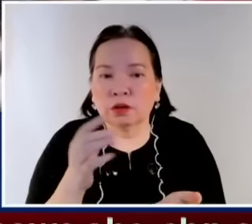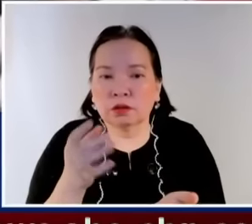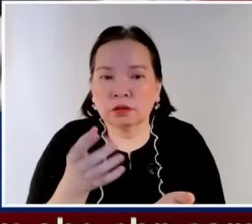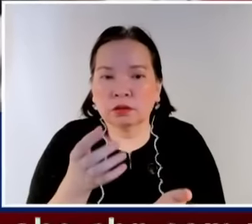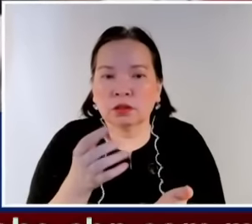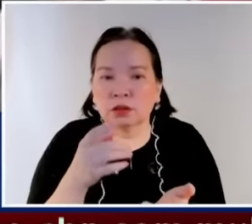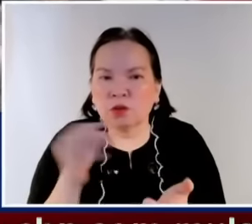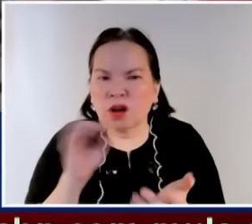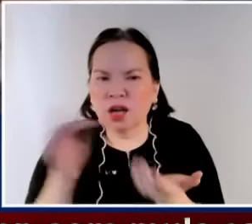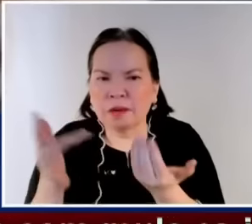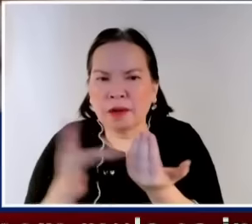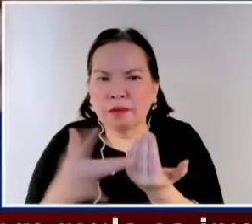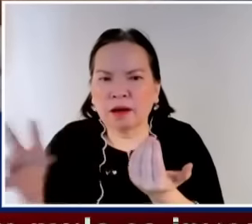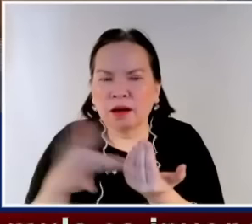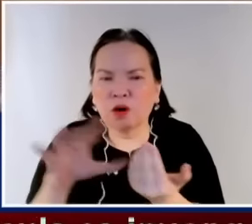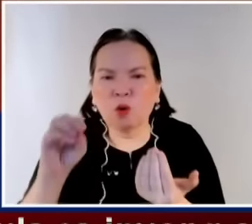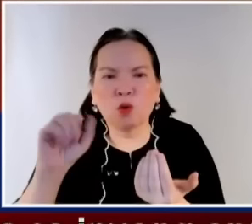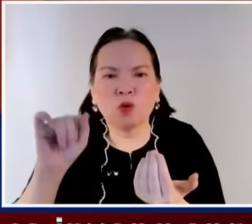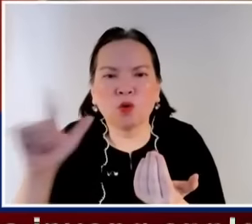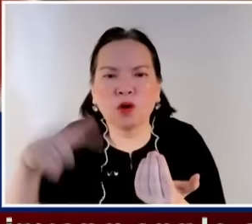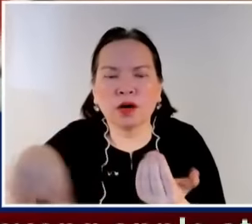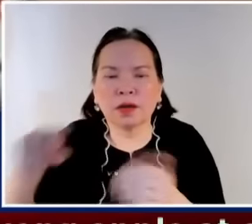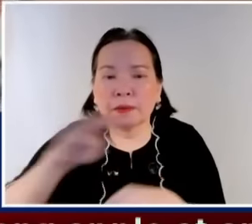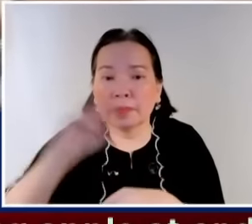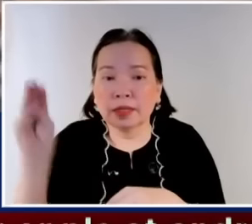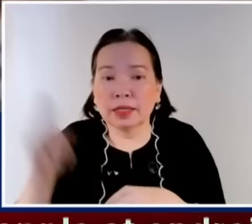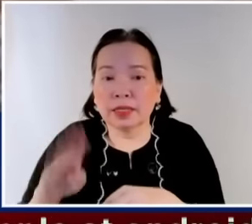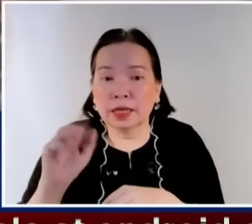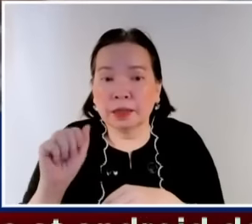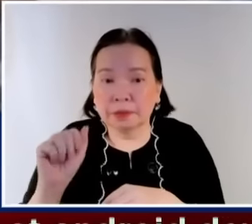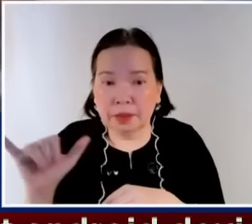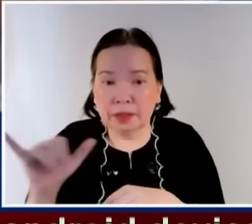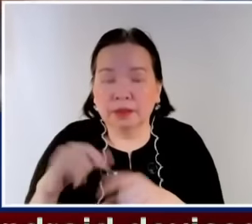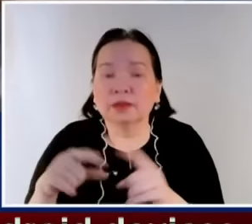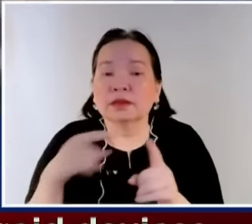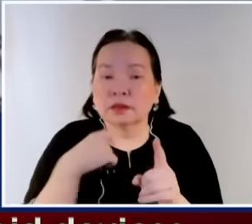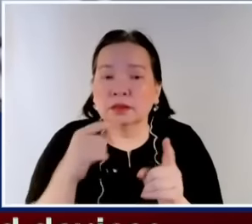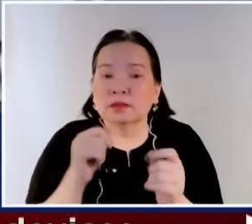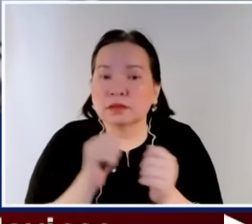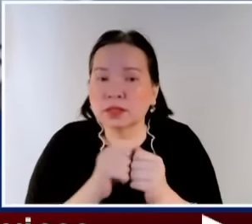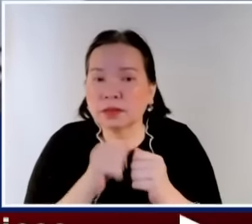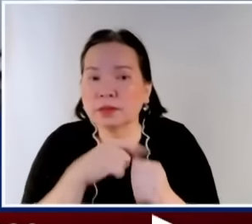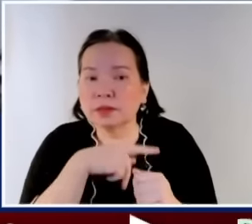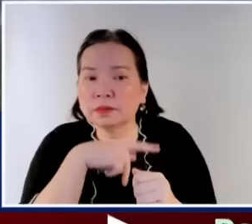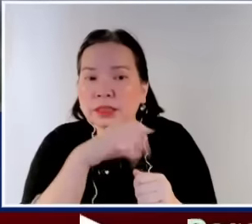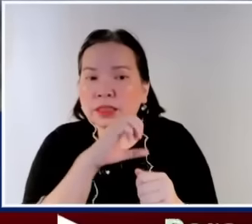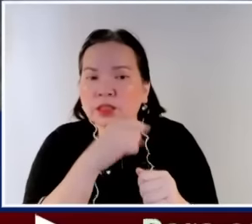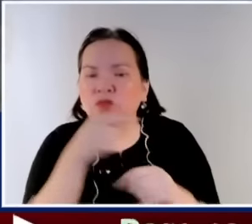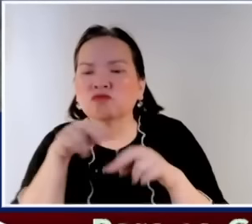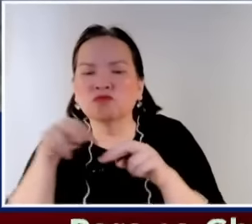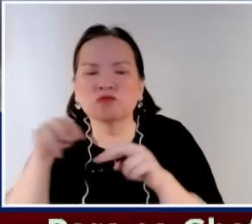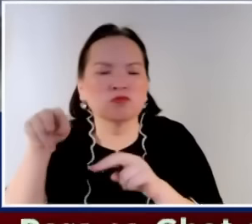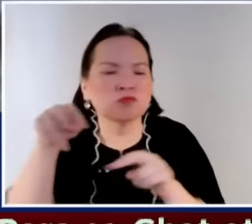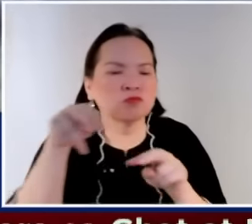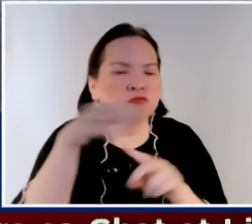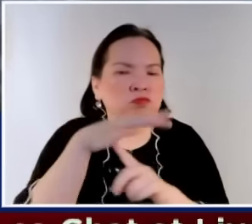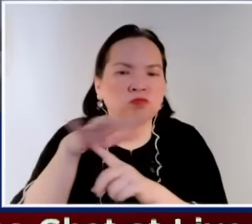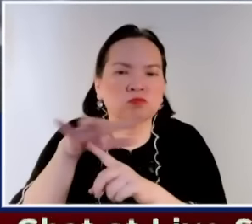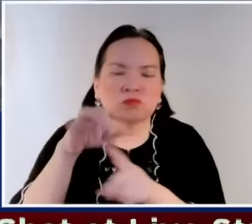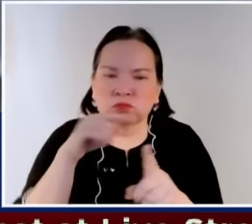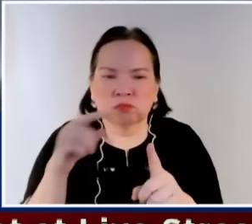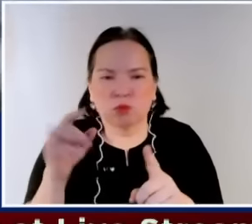ni Agri-Party List Representative Wilbert Manoy Lee na kasama ng PCG na nag-inspeksyon sa Ground Zero. Nagtungo sa Bataan